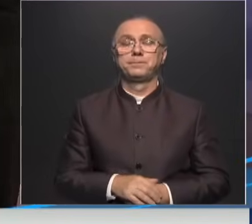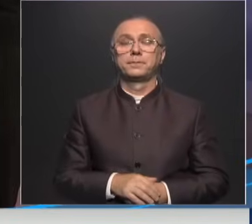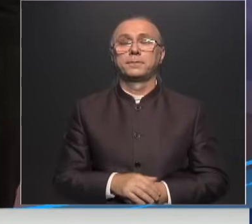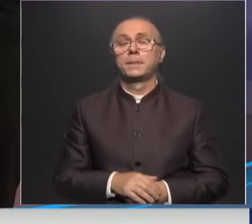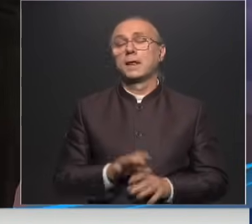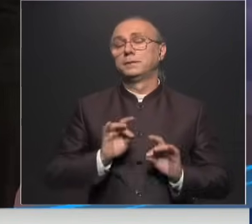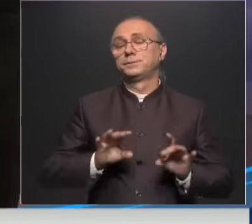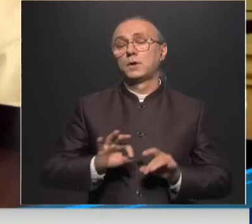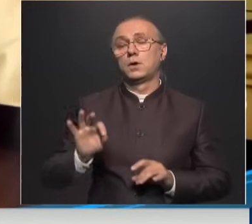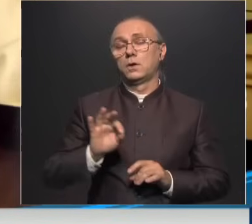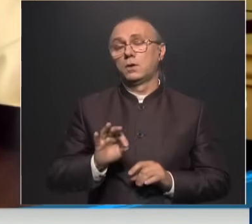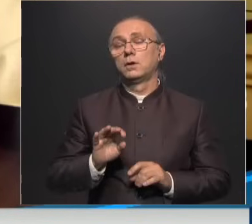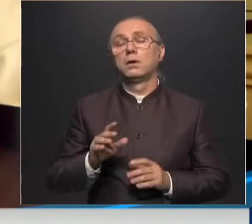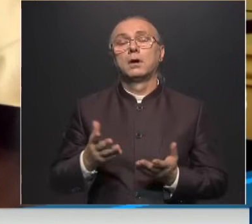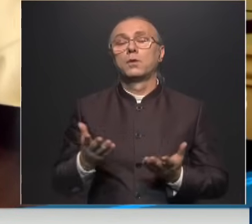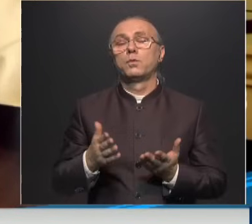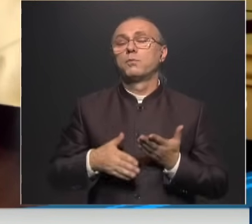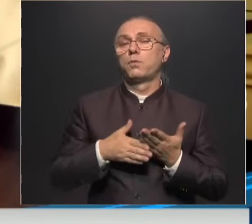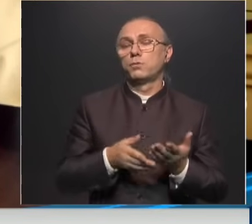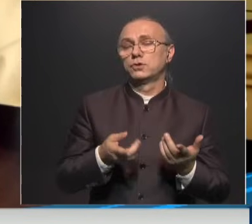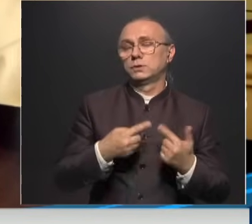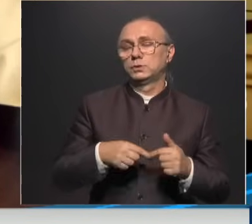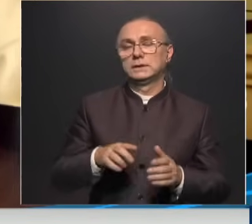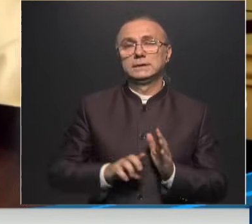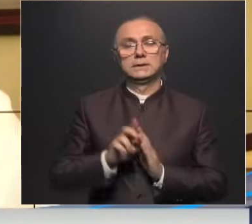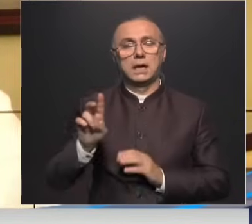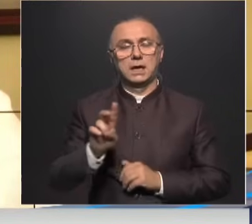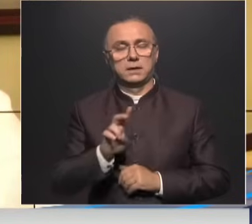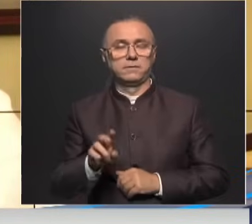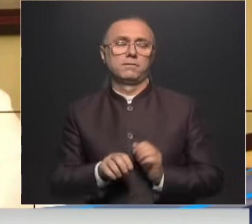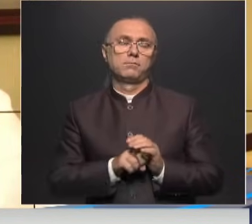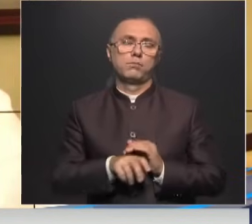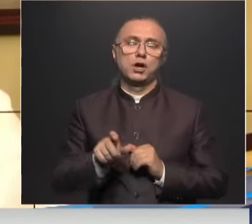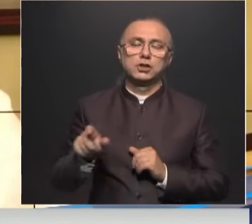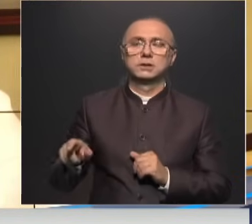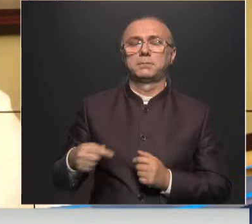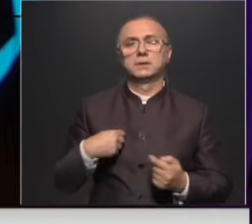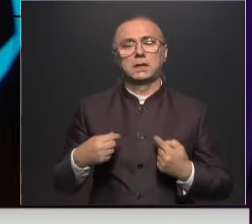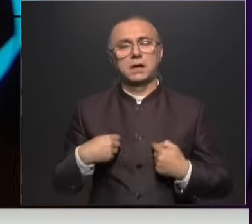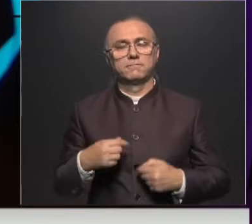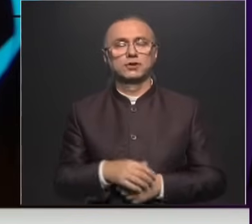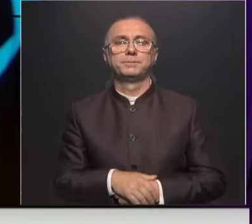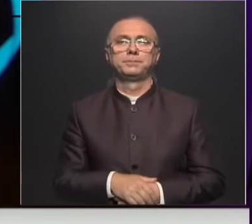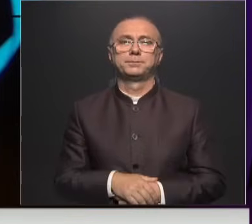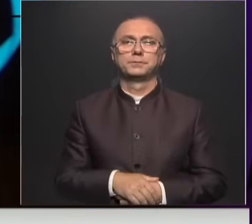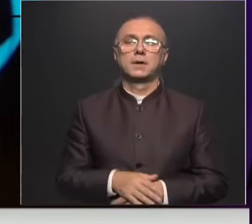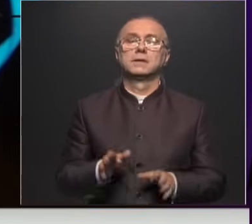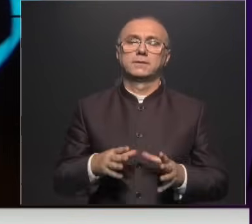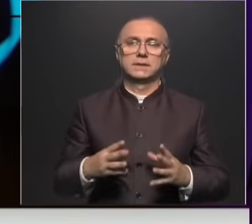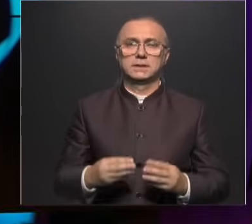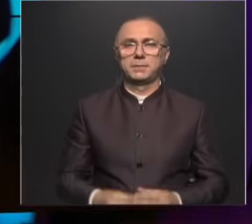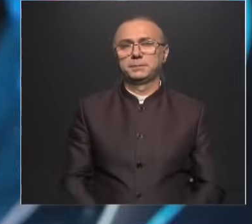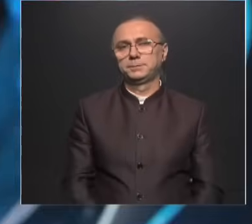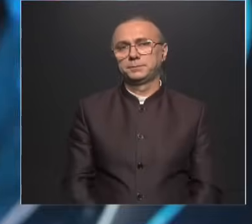Церковь помогает. Очередной выпуск нашей специальной рубрики о помощи беженцам и пострадавшим мирным жителям. Оставайтесь с